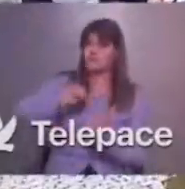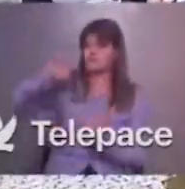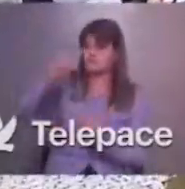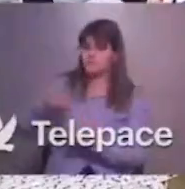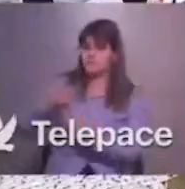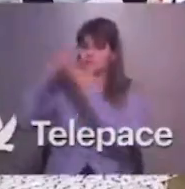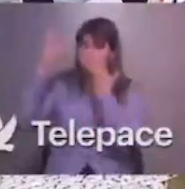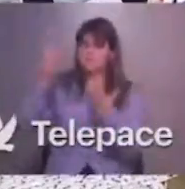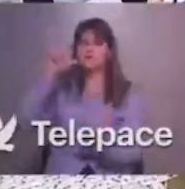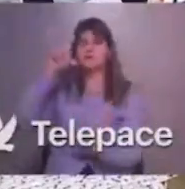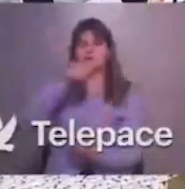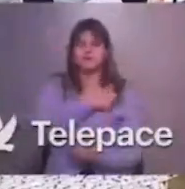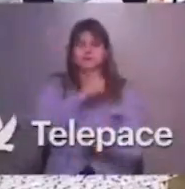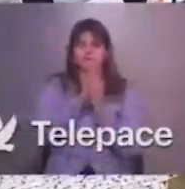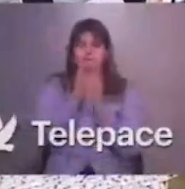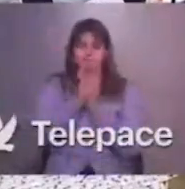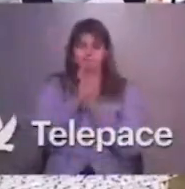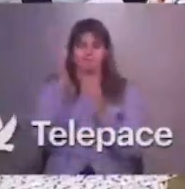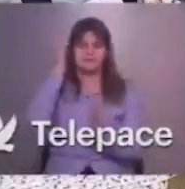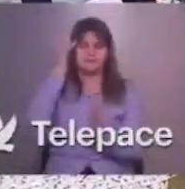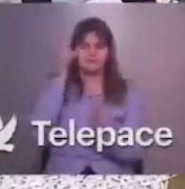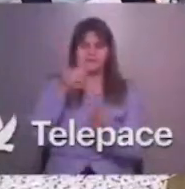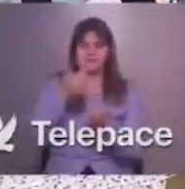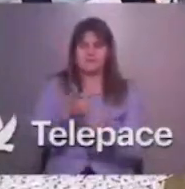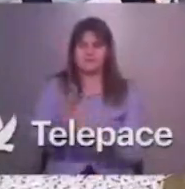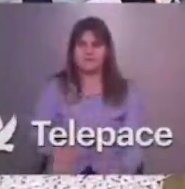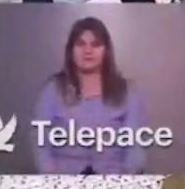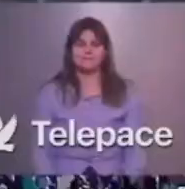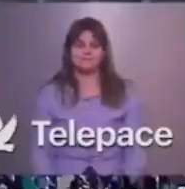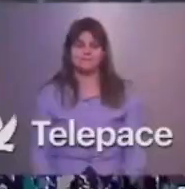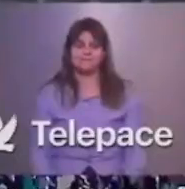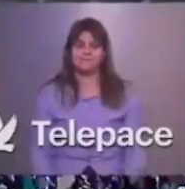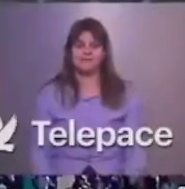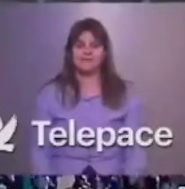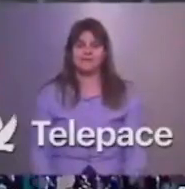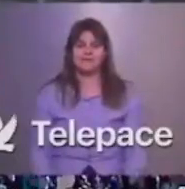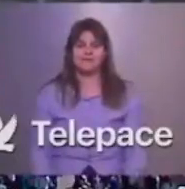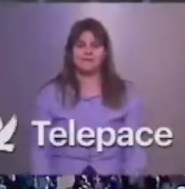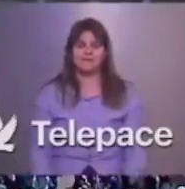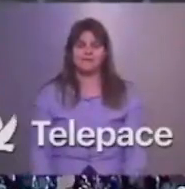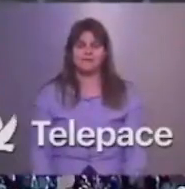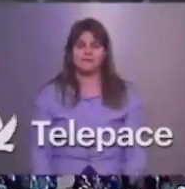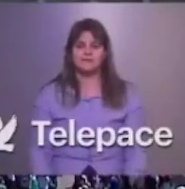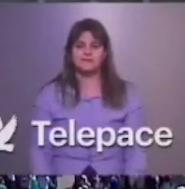do teu nome, do nosso bem, pela Santa